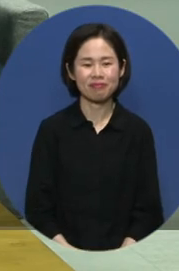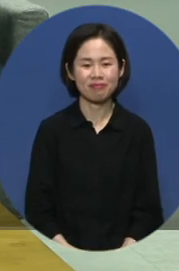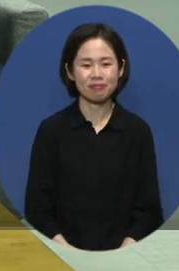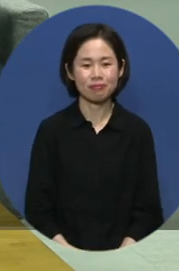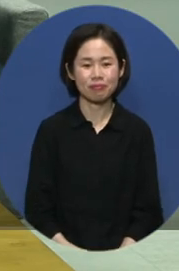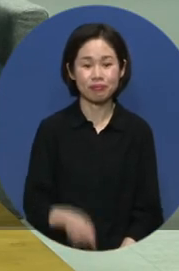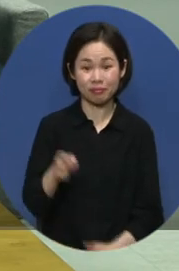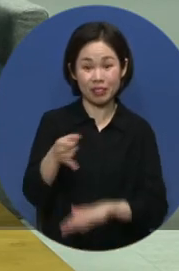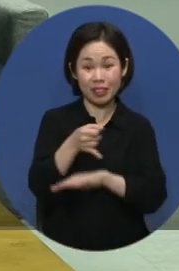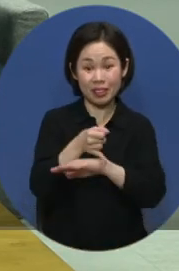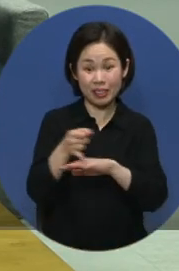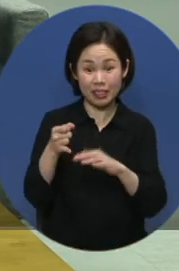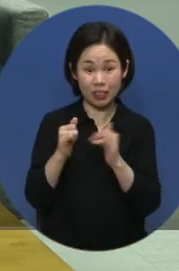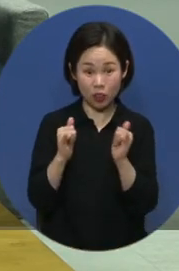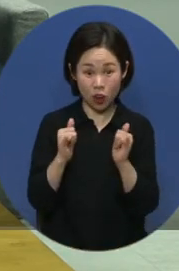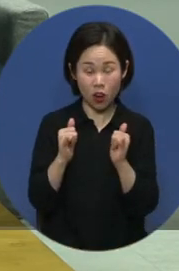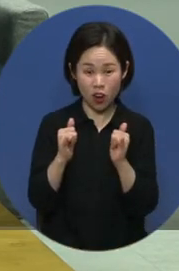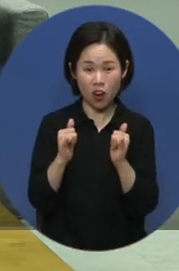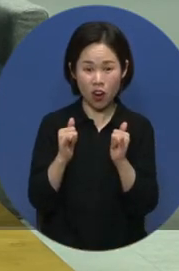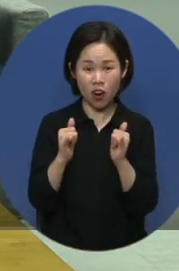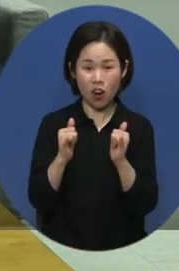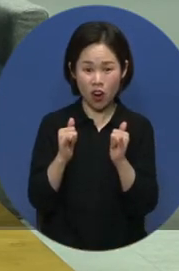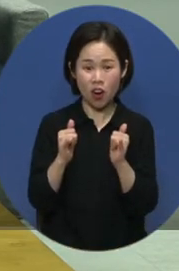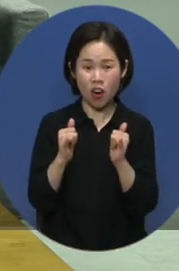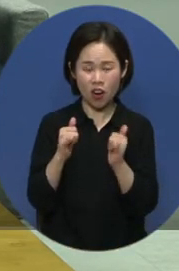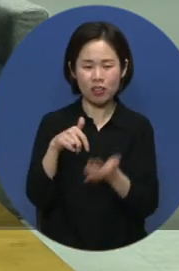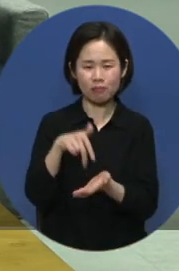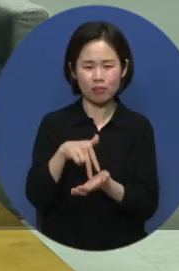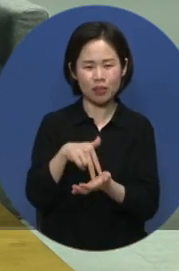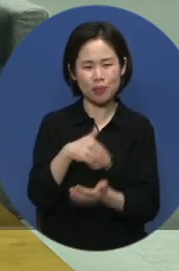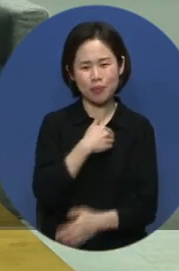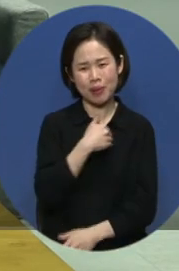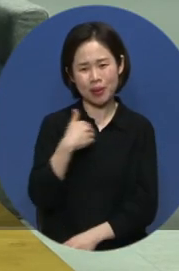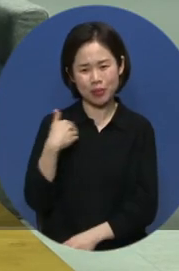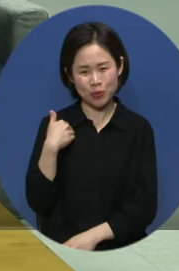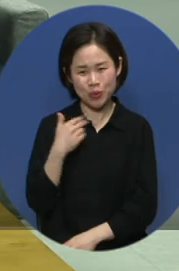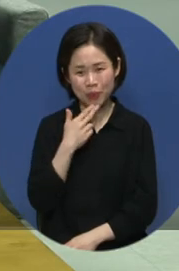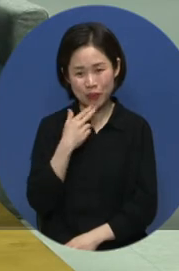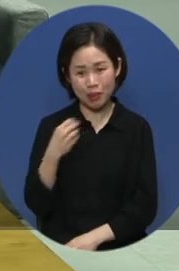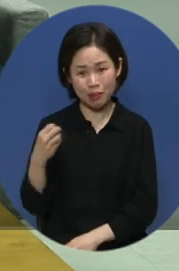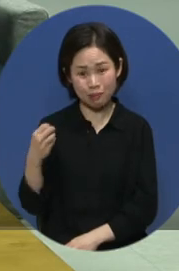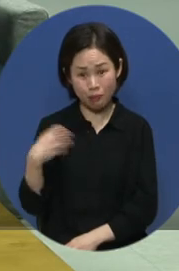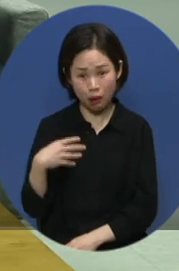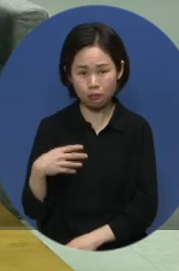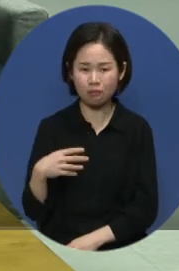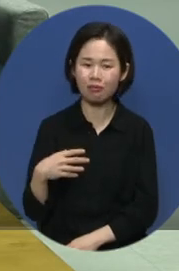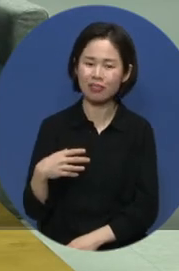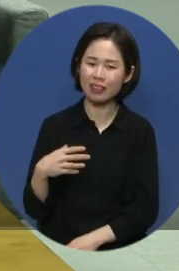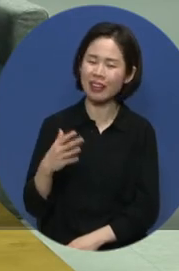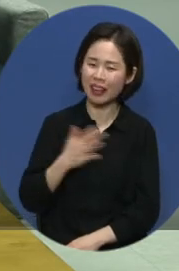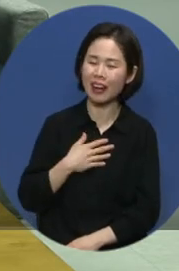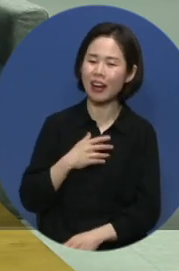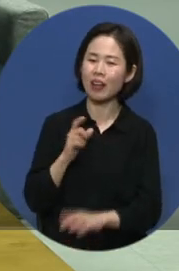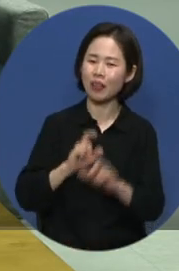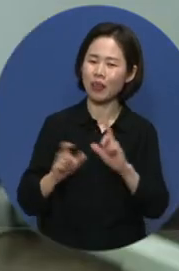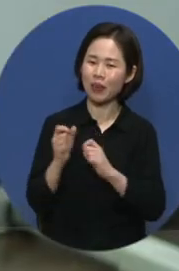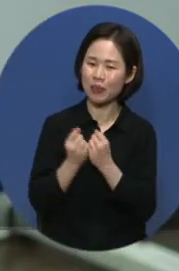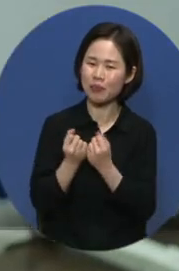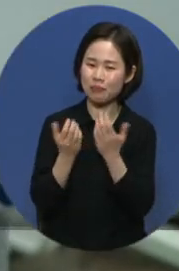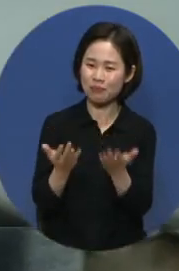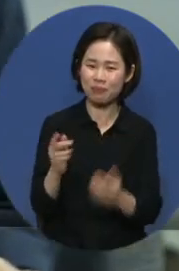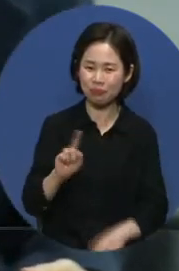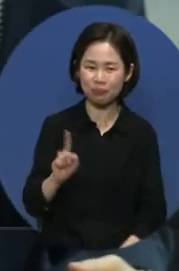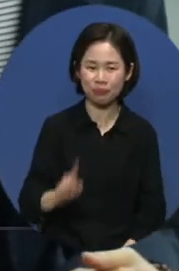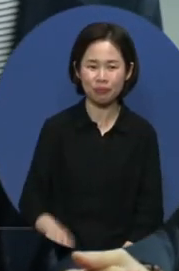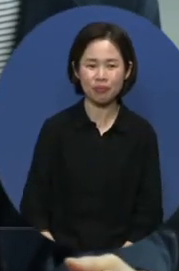싶어요. 이 디자이너로서 이제 만족스러운 건 없었다고 얘기를 하는데 약간 더해서 설명을 드리면